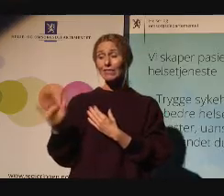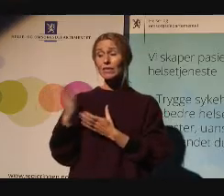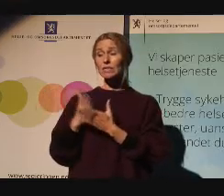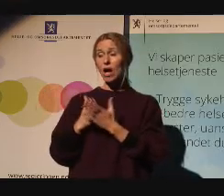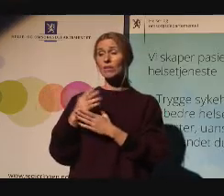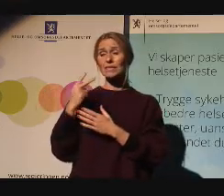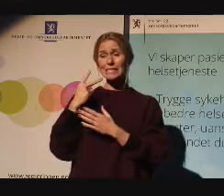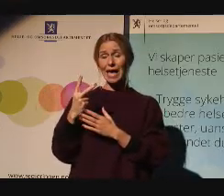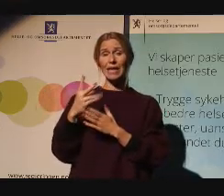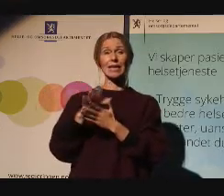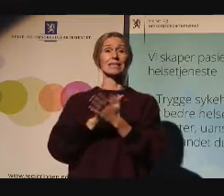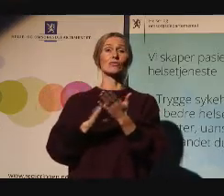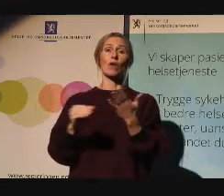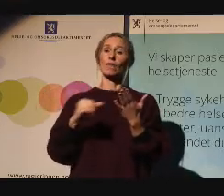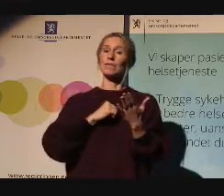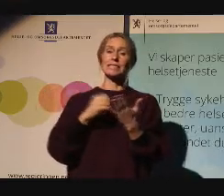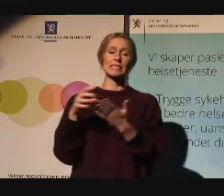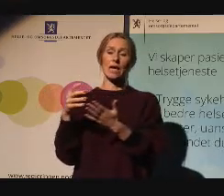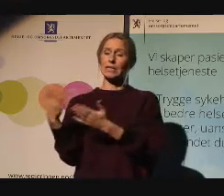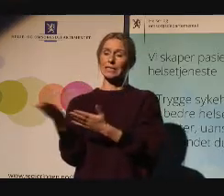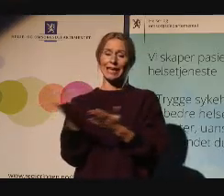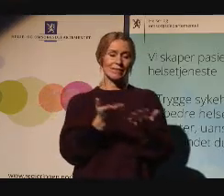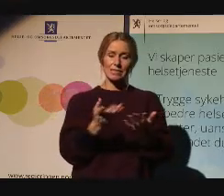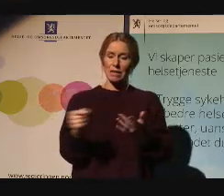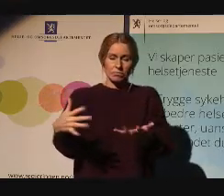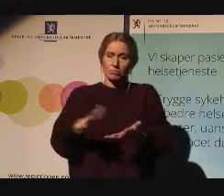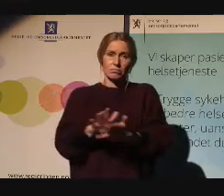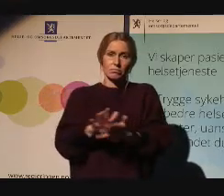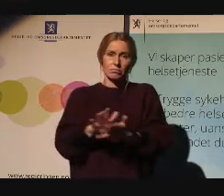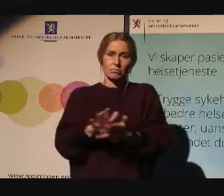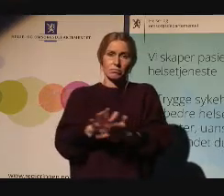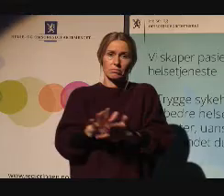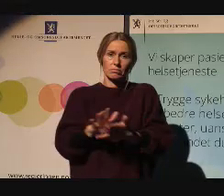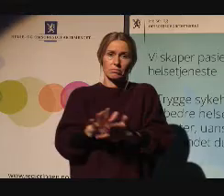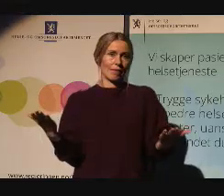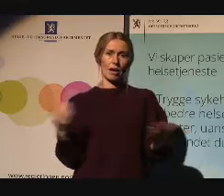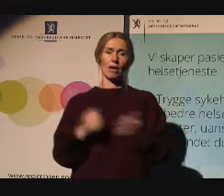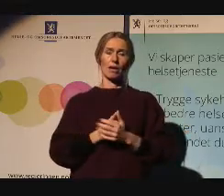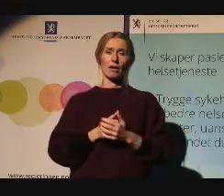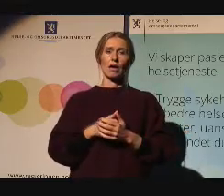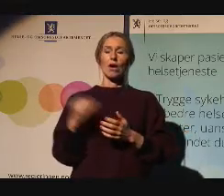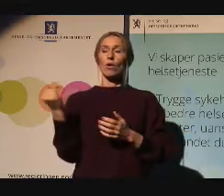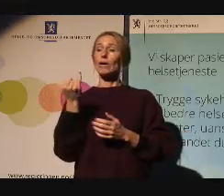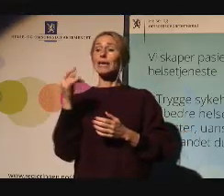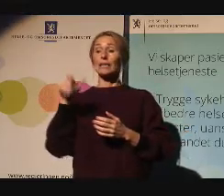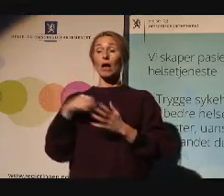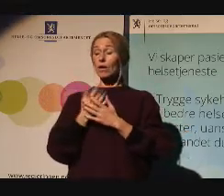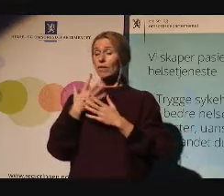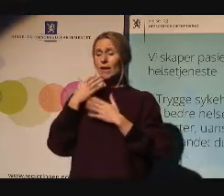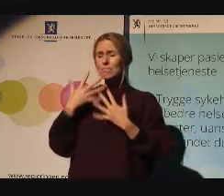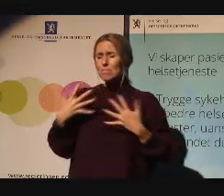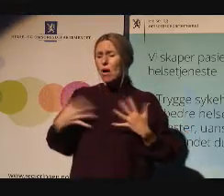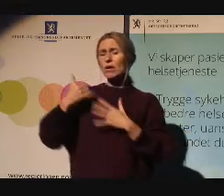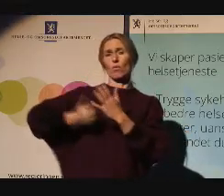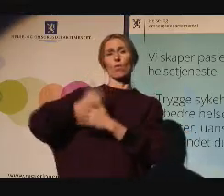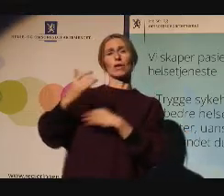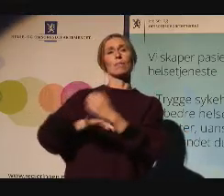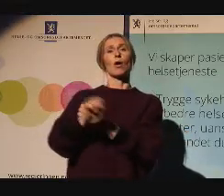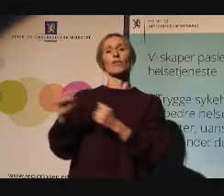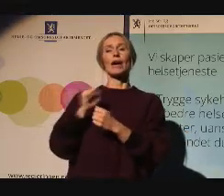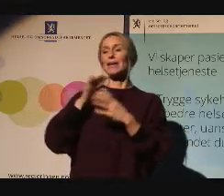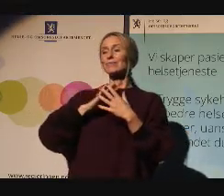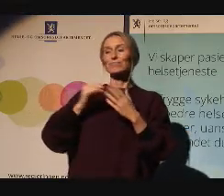når tjenesterne ikke samarbeider. Og det alvorlig at Ida har vært så mange år i barnevernet uten at hun har fått